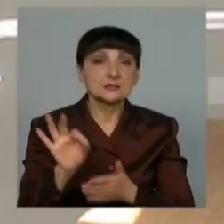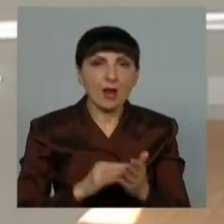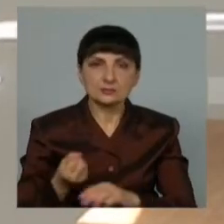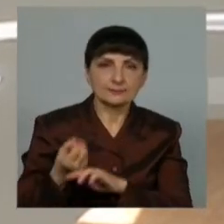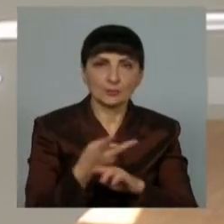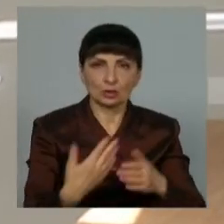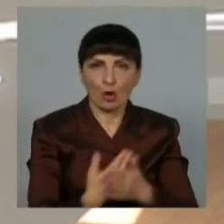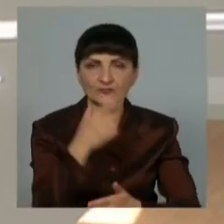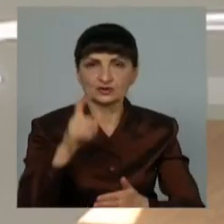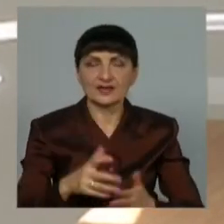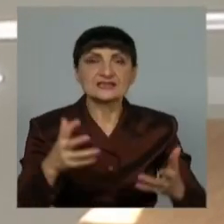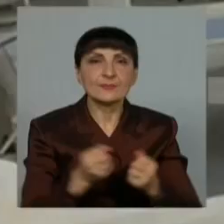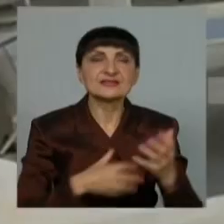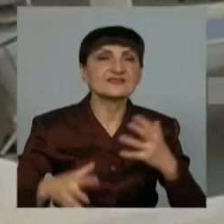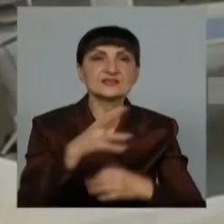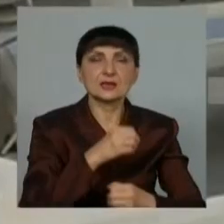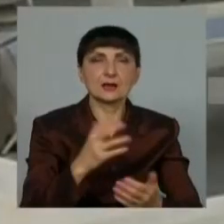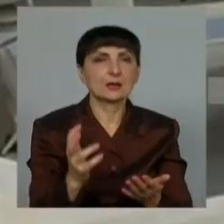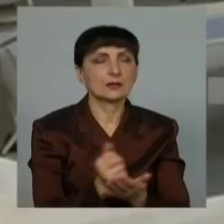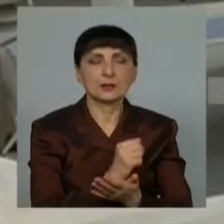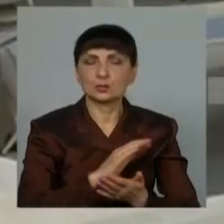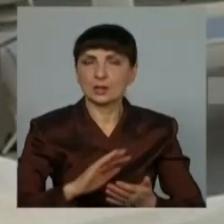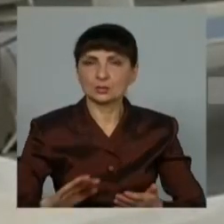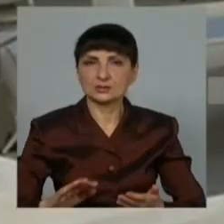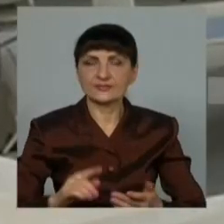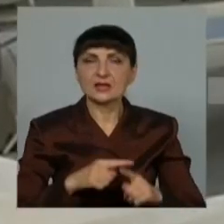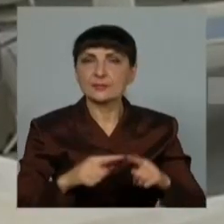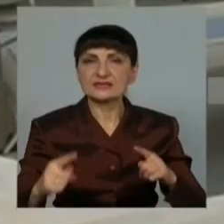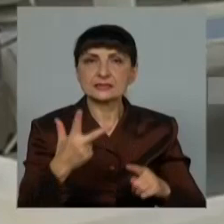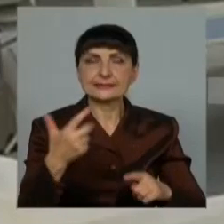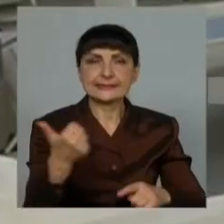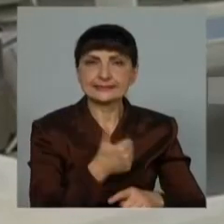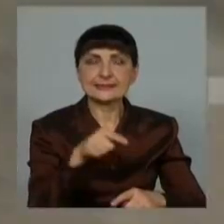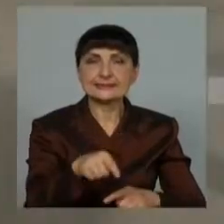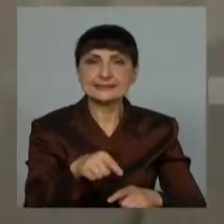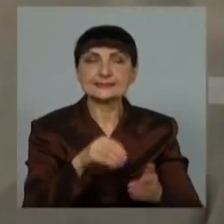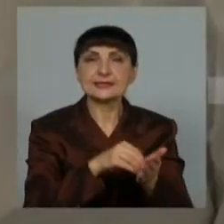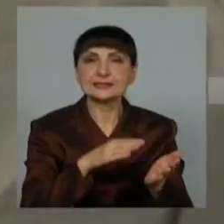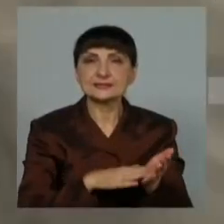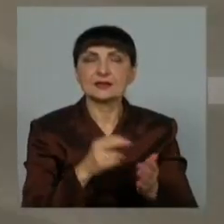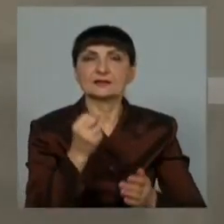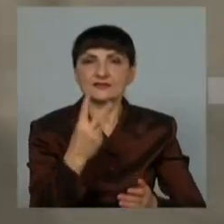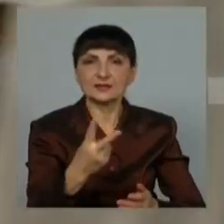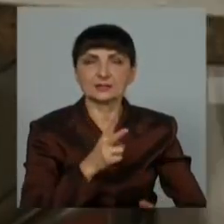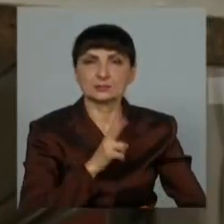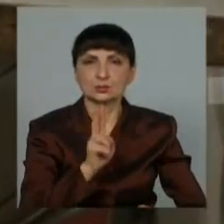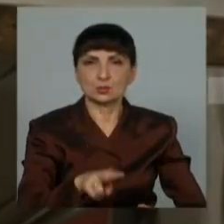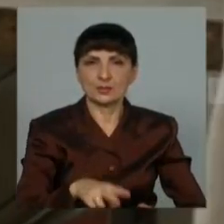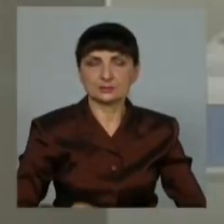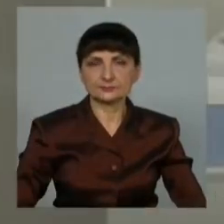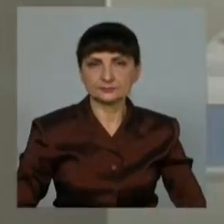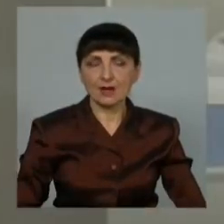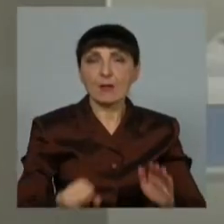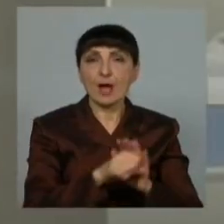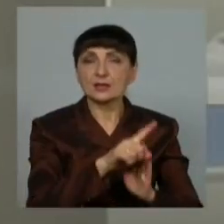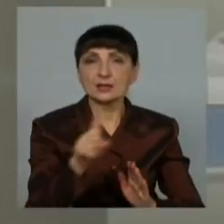кладут нового. Спасти всех, к сожалению, не всегда удается. За последние 3 недели здесь зарегистрировано 12 летальных случаев.